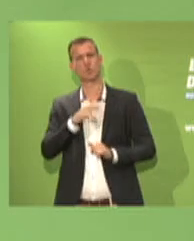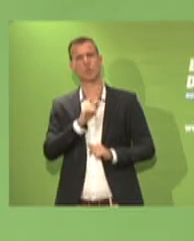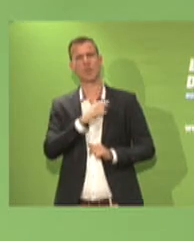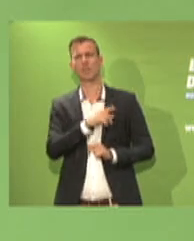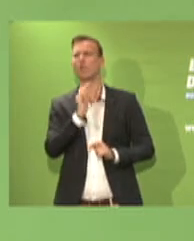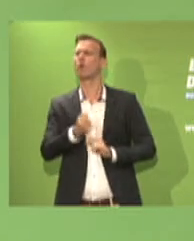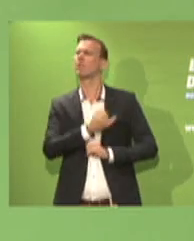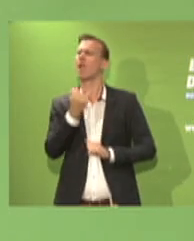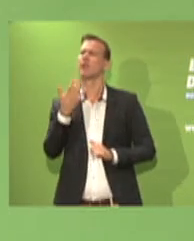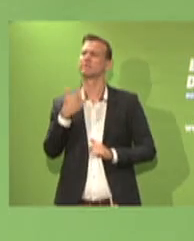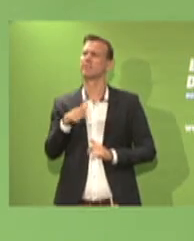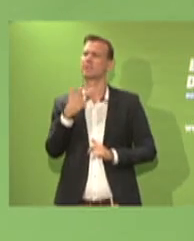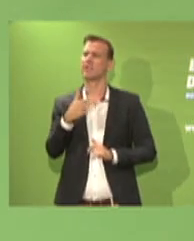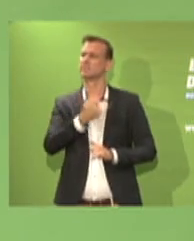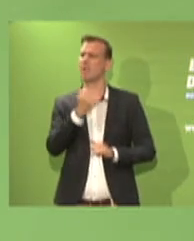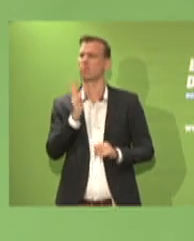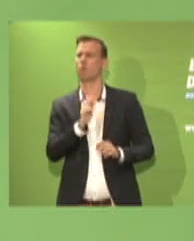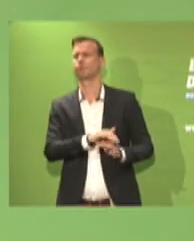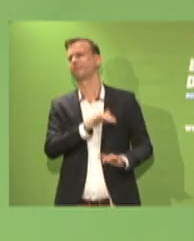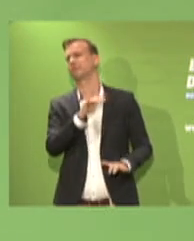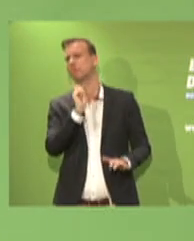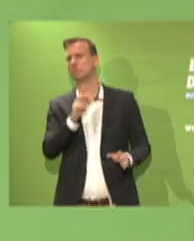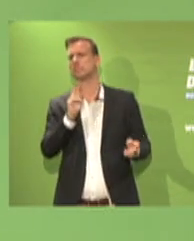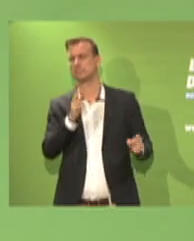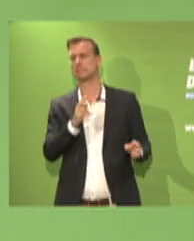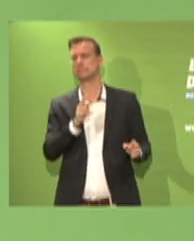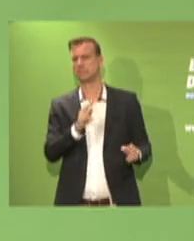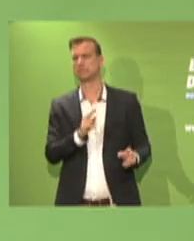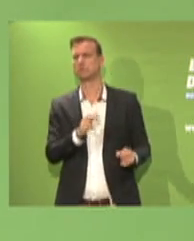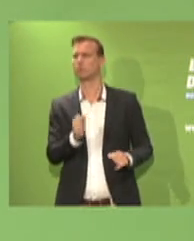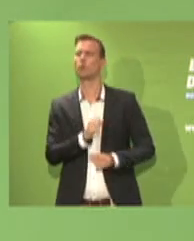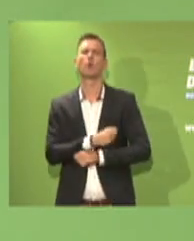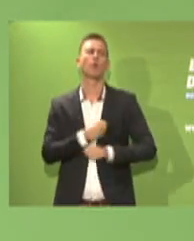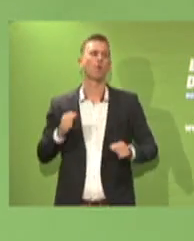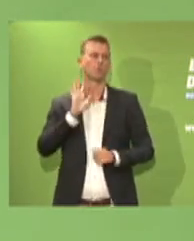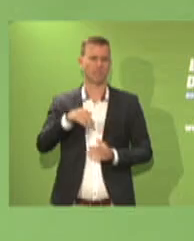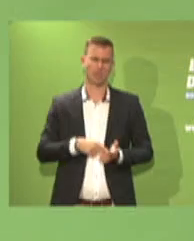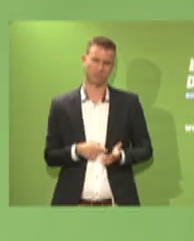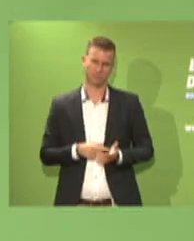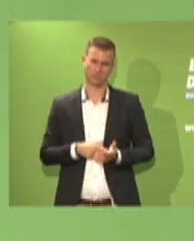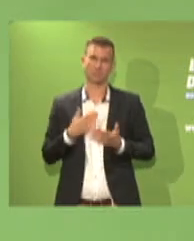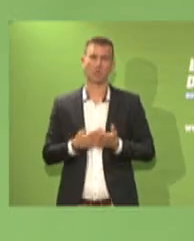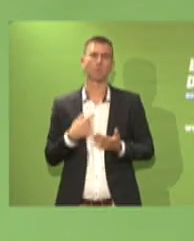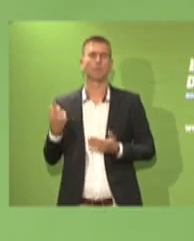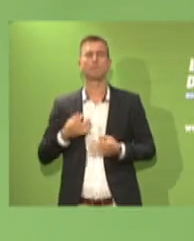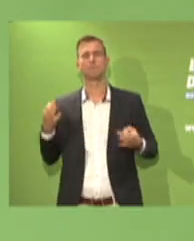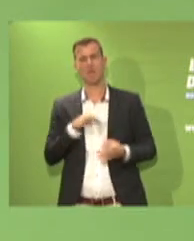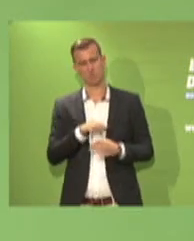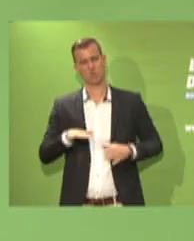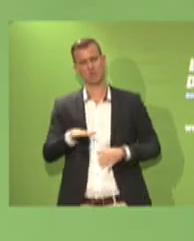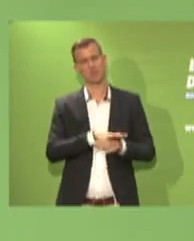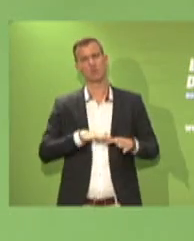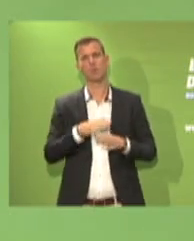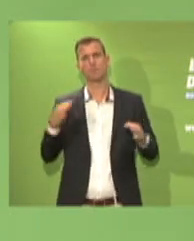noch Jahre und Jahrzehnte zurückgebaut werden müssen. Und das ist immer eine riesengroße Herausforderung. Und deshalb brauchen wir in der Region endlich